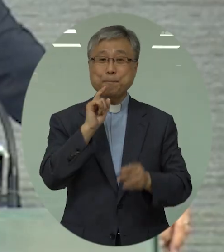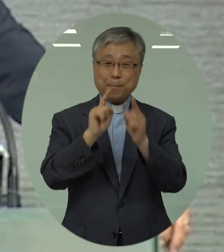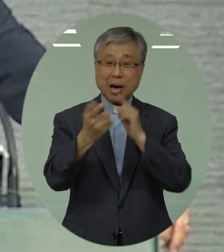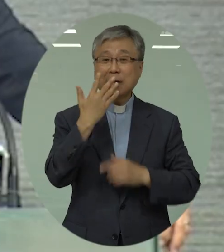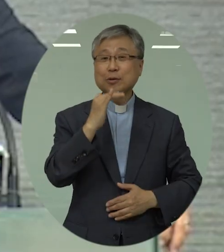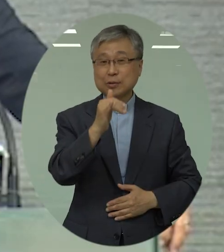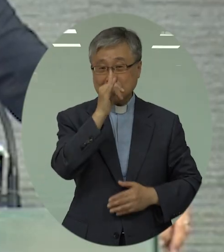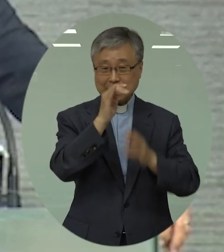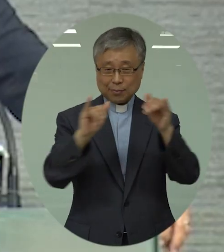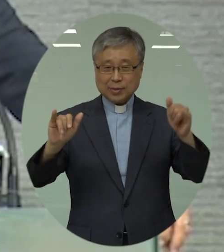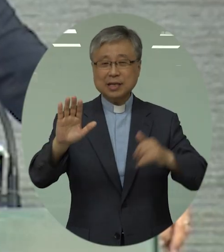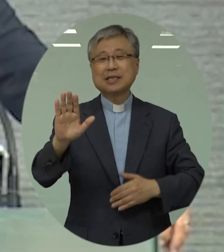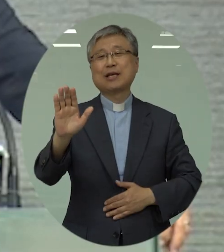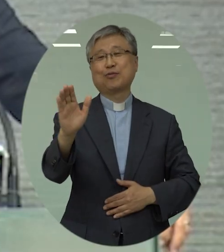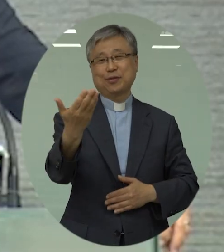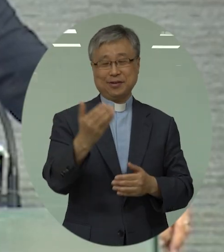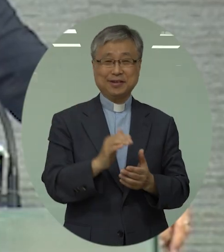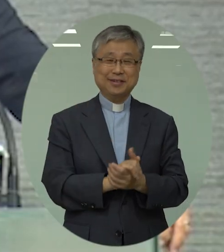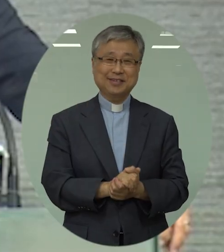있는 사람들이 있어야 돼요.